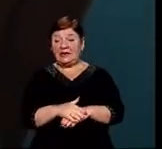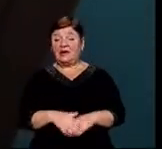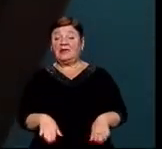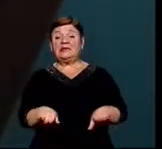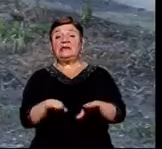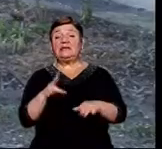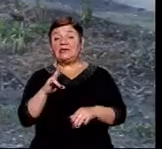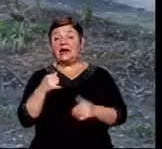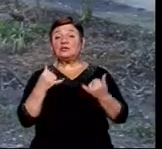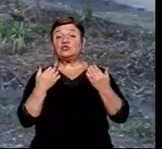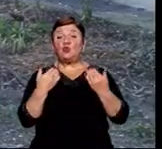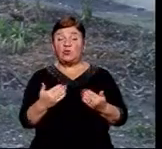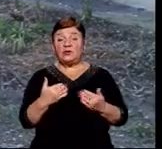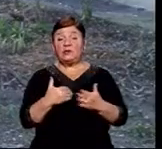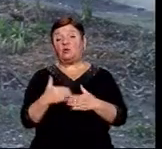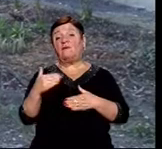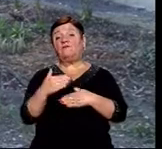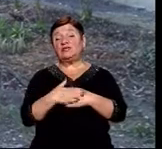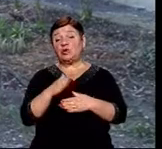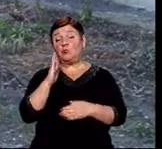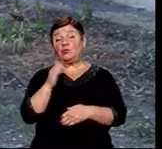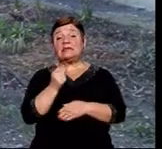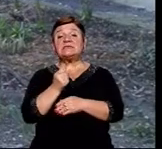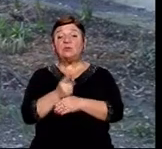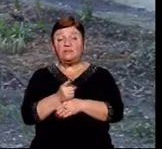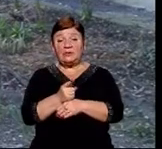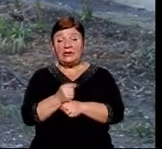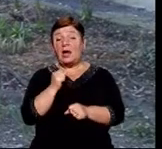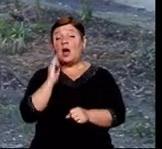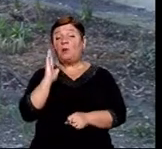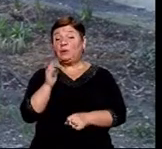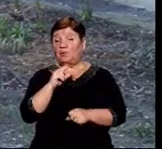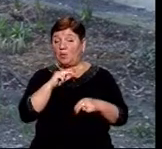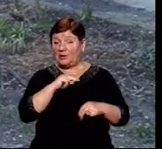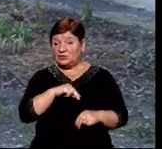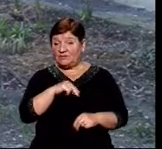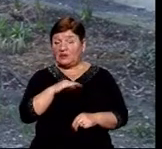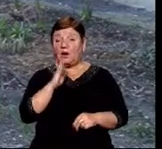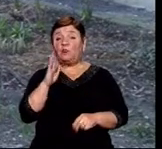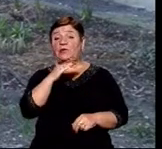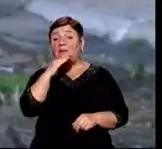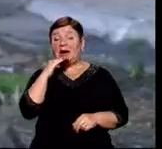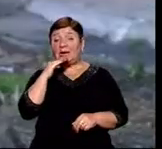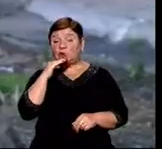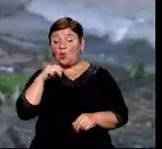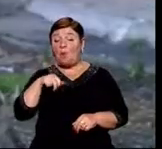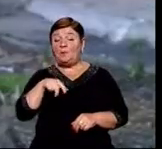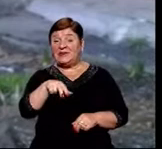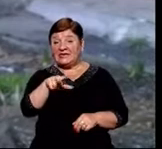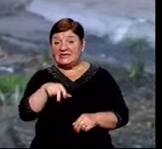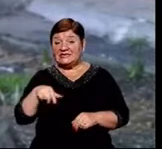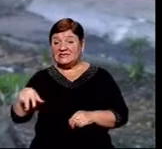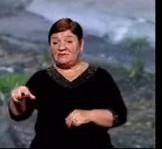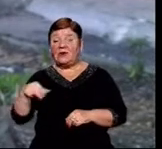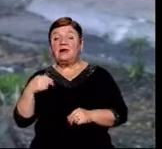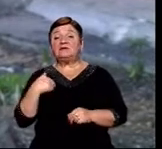На сьогодні в нас досить, до вечора буде замовлення, будемо обробляти. Будинків багато, під'їздів багато, є замовлення на